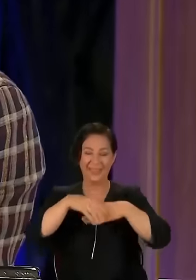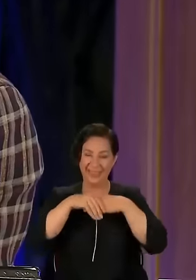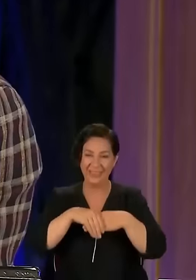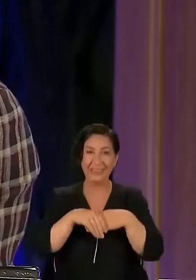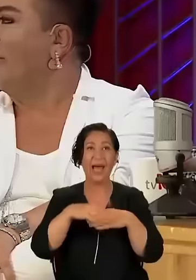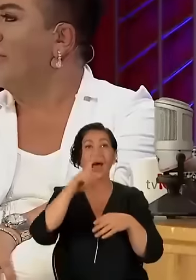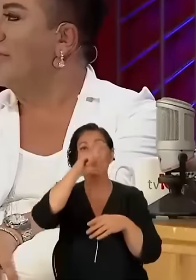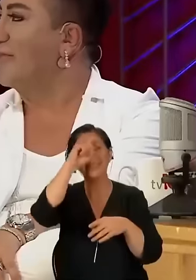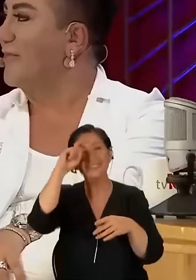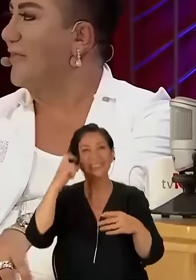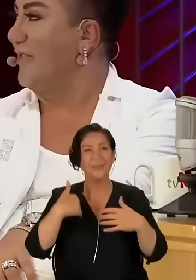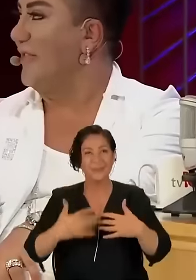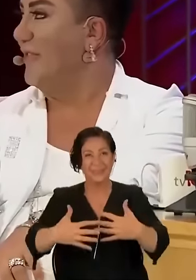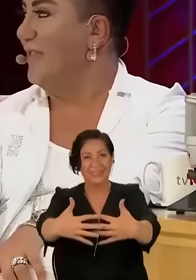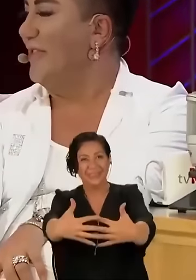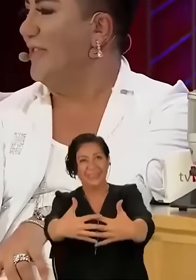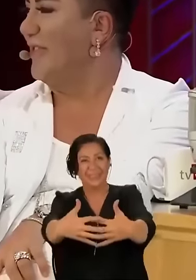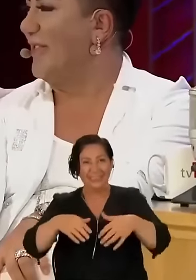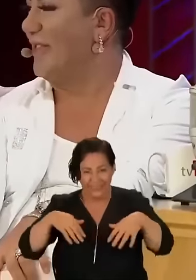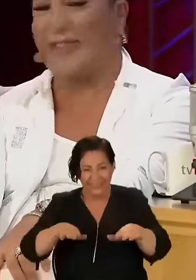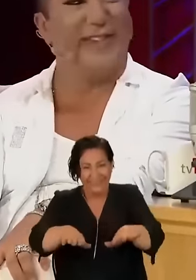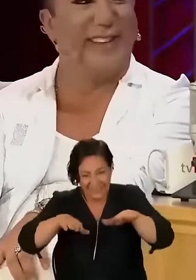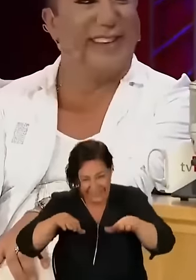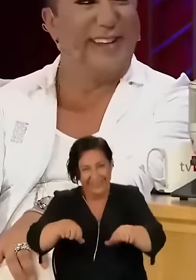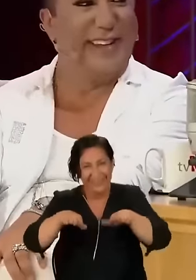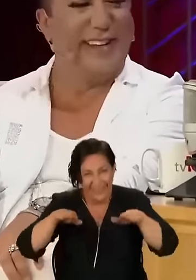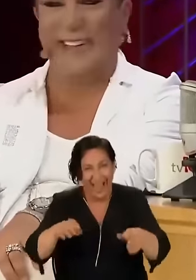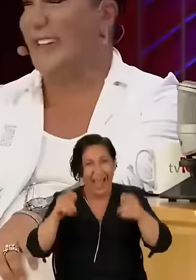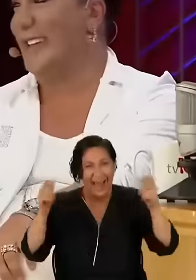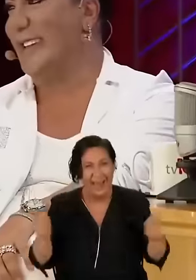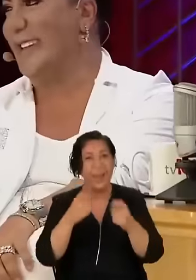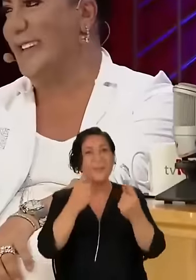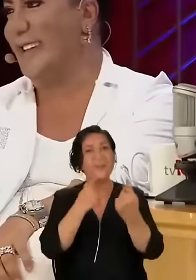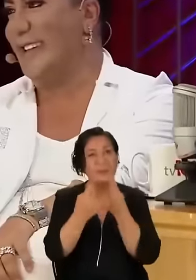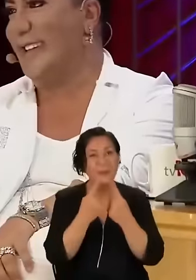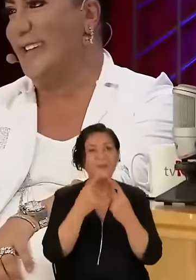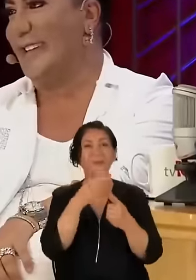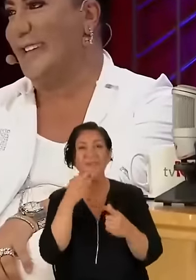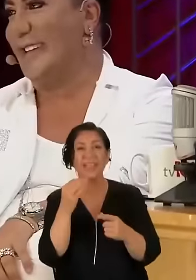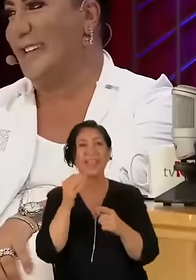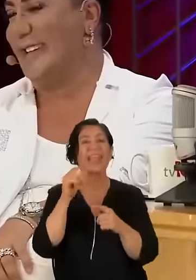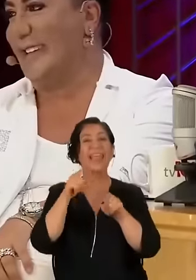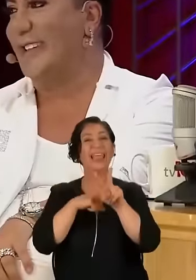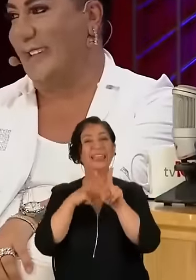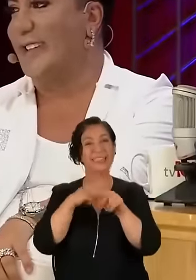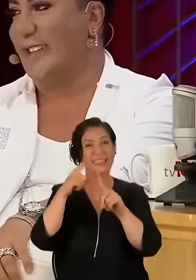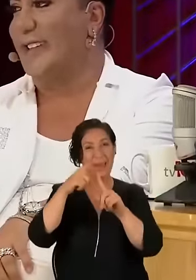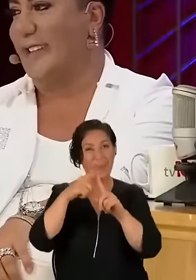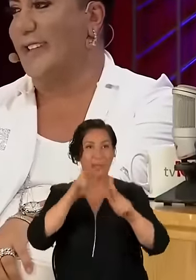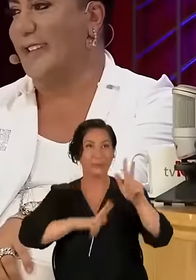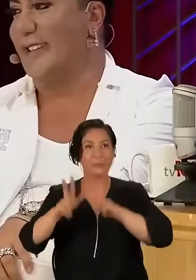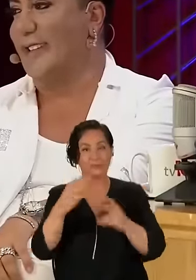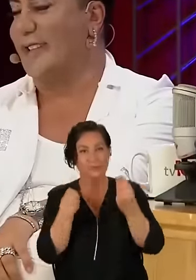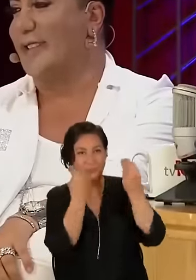tanıştık. Allah'ın sıcağı, benim göbeğim böyle makineye değiyor. Ben böyle dikiyorum. Hem onlarla konuşuyorum falan. Sonra Yıldız Tilbe'ye işte kostümler